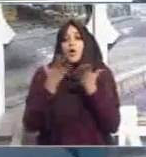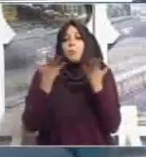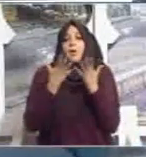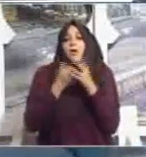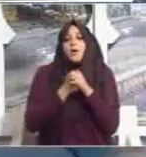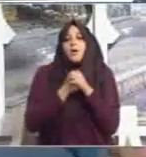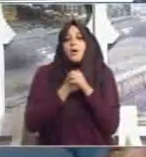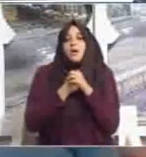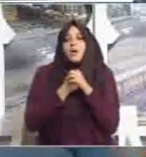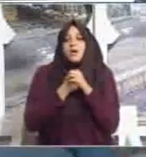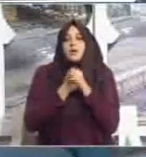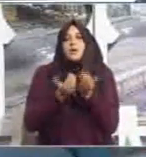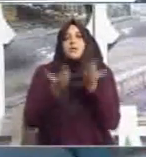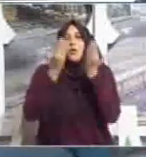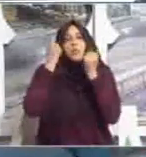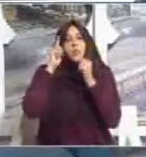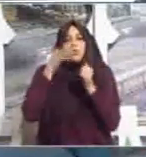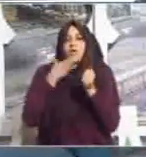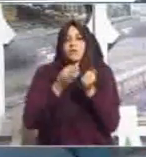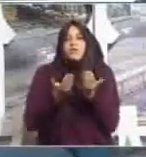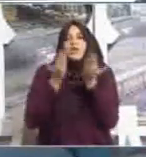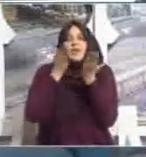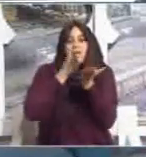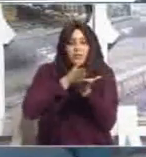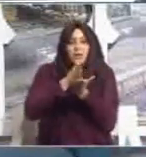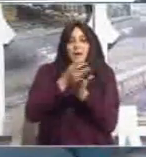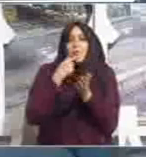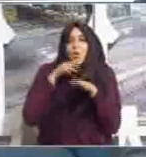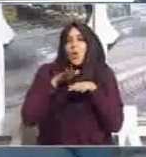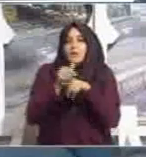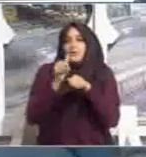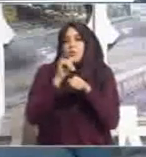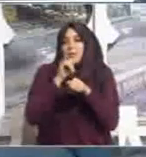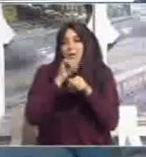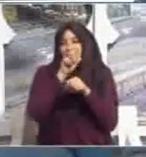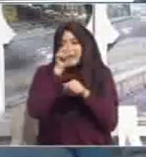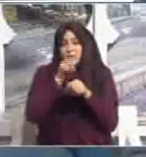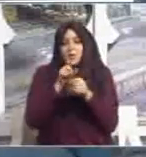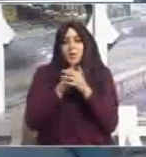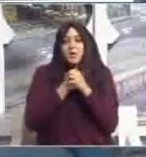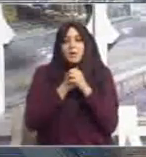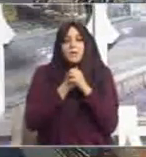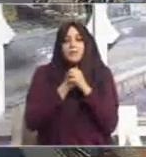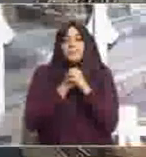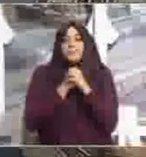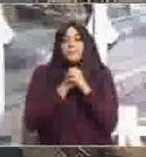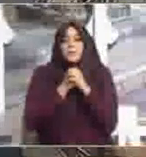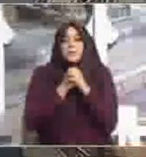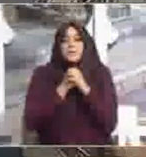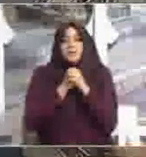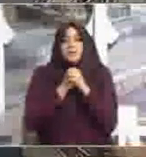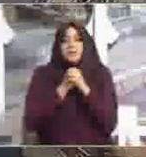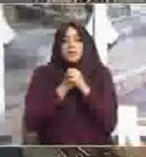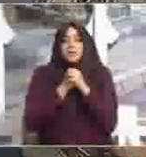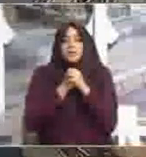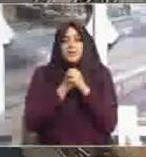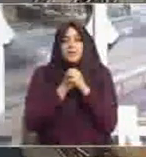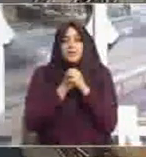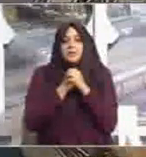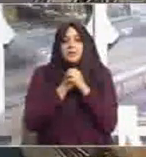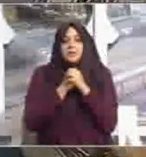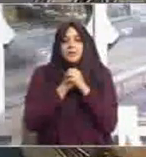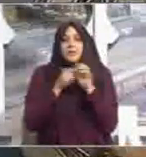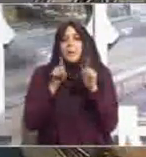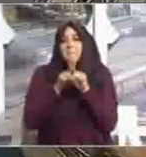معها حتى يهديها ربي؟ نحن ندعو له على كل حال. ندعو له ربي شرا يهديه. إيه؟ احنا نقول للام الدعاء. والاخت خاصه الاخت